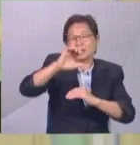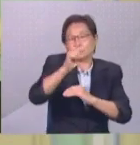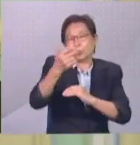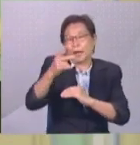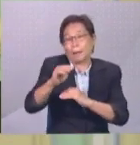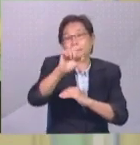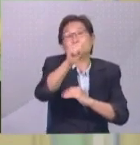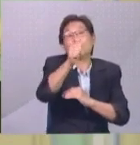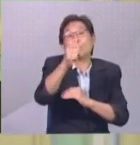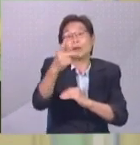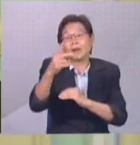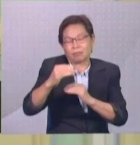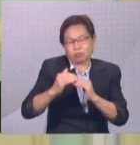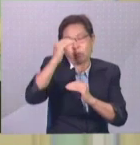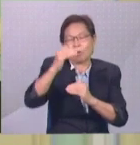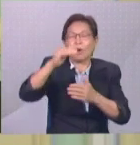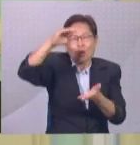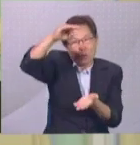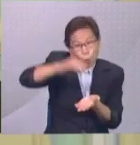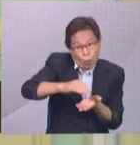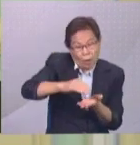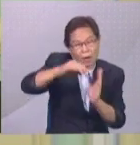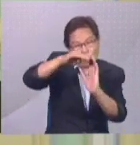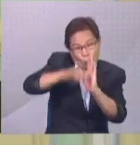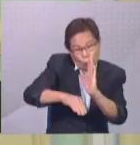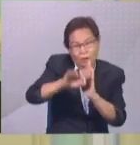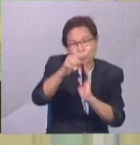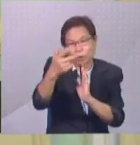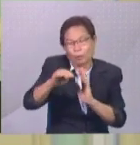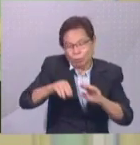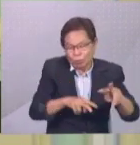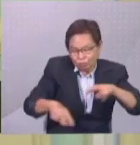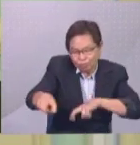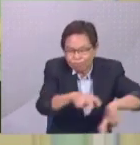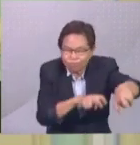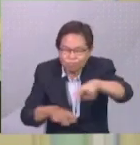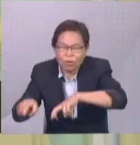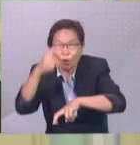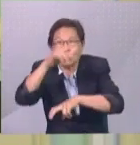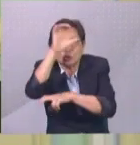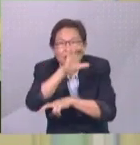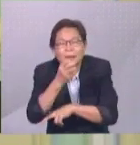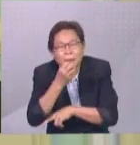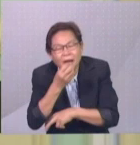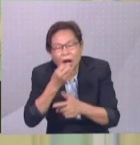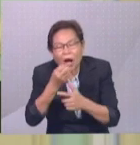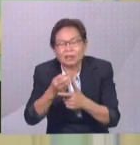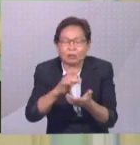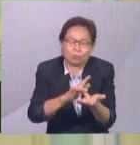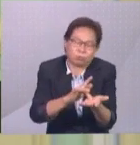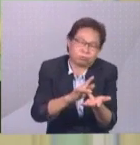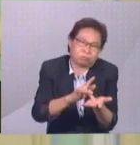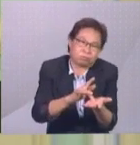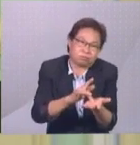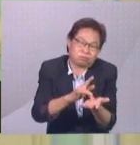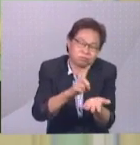kilometer. Bermakna kurang daripada 10 kilometer saja boleh pergerakan walaupun untuk mencari makanan dan perubatan.